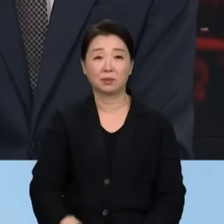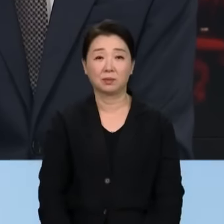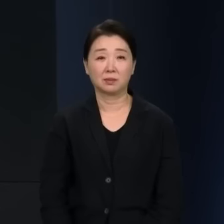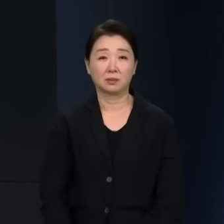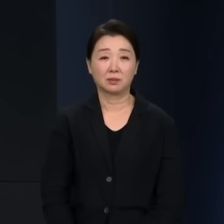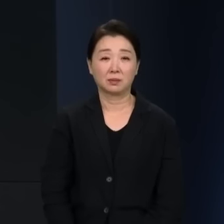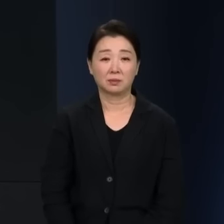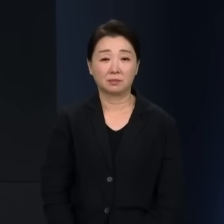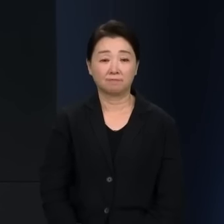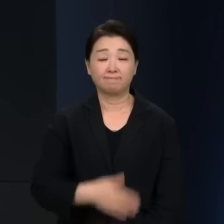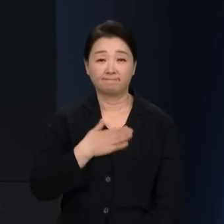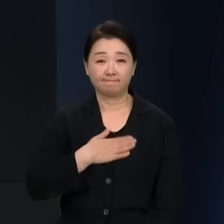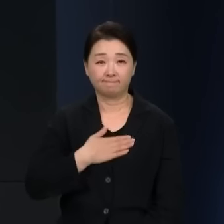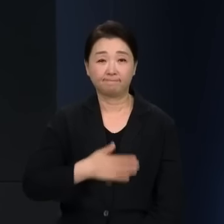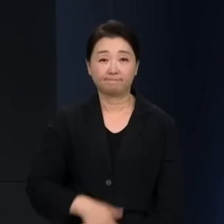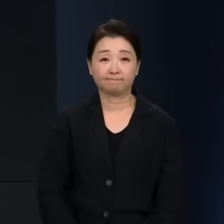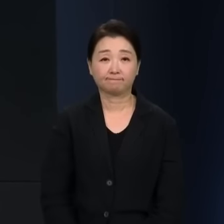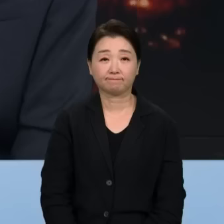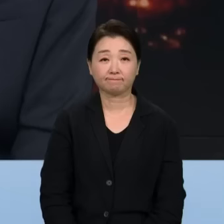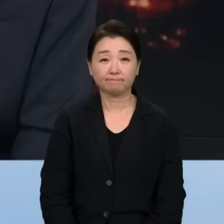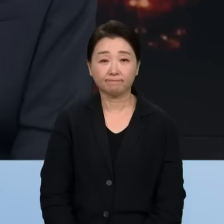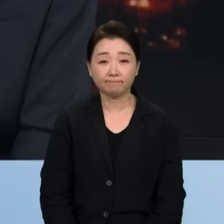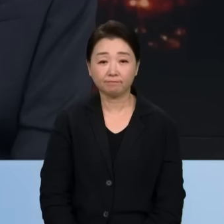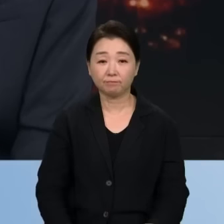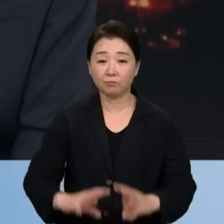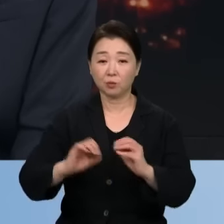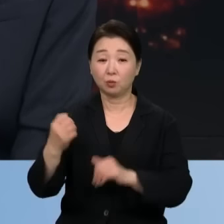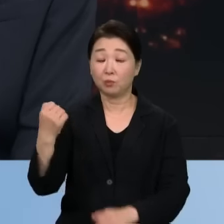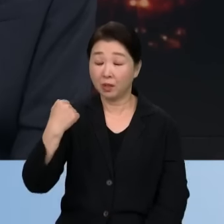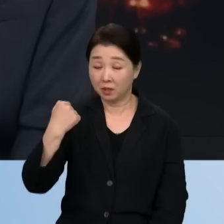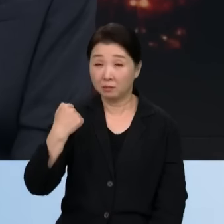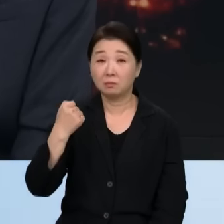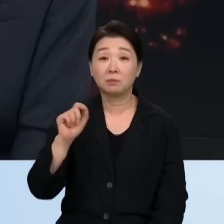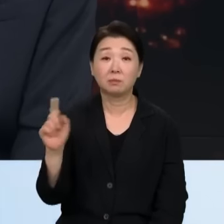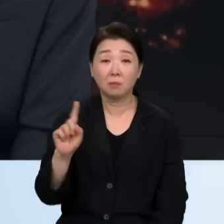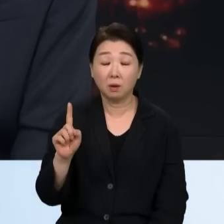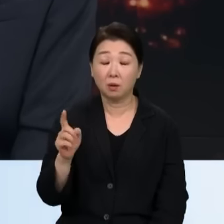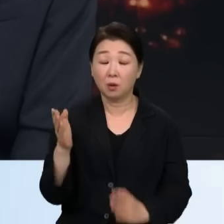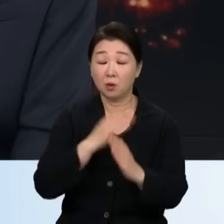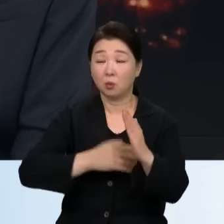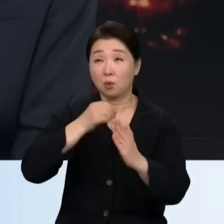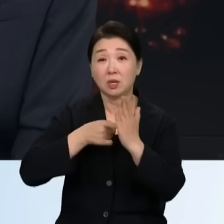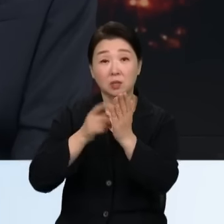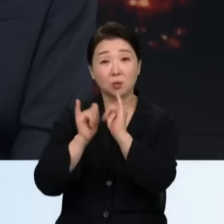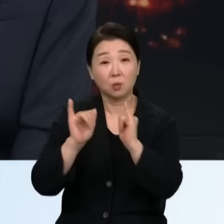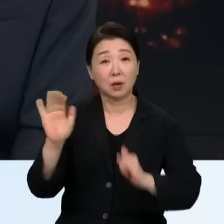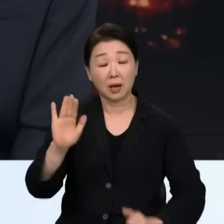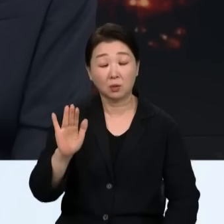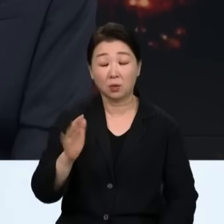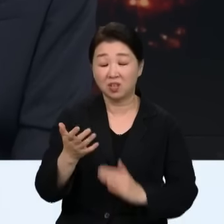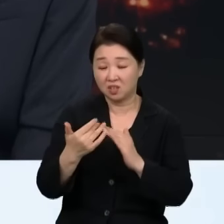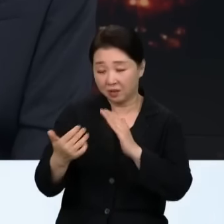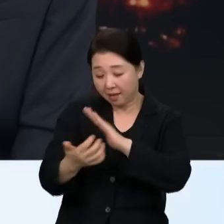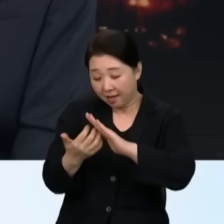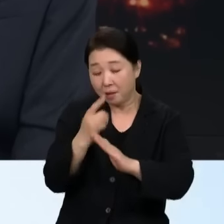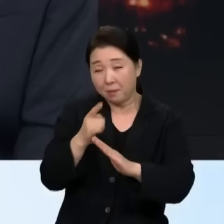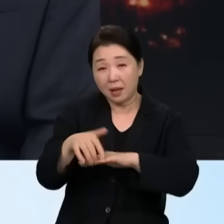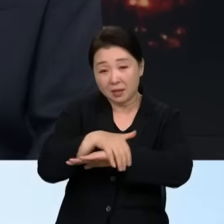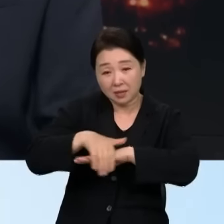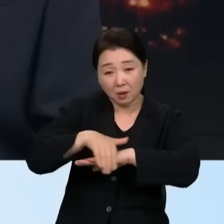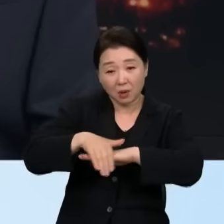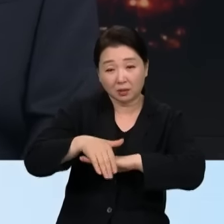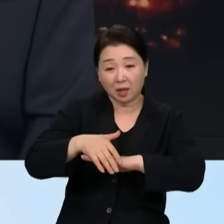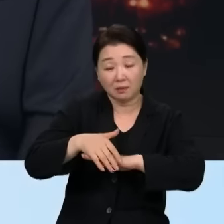않았습니다네 알겠습니다 국민의 일각에서는 이게 공익 신고가 아니라 사전 공작이다 그니까 기획된 사전